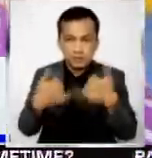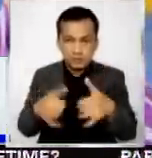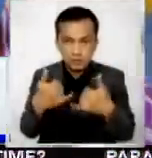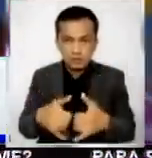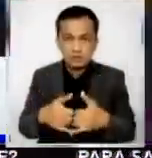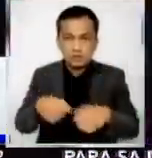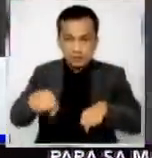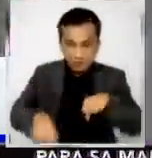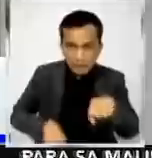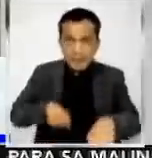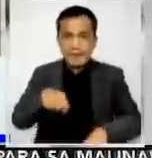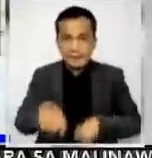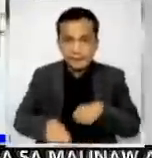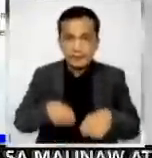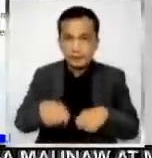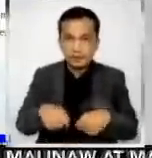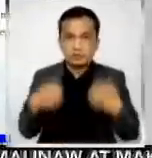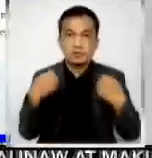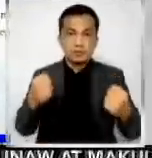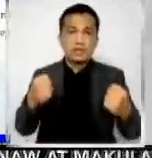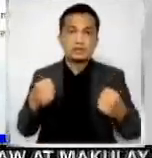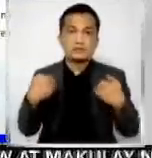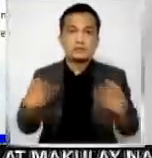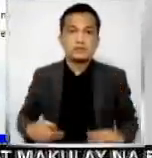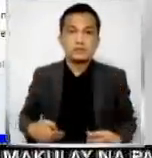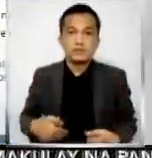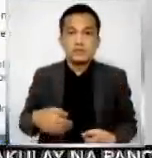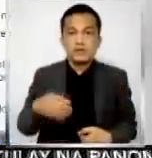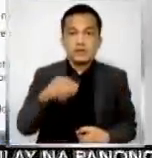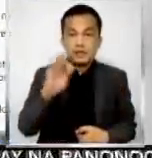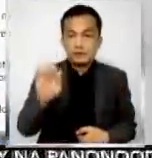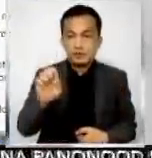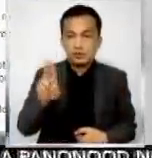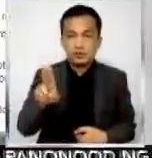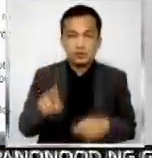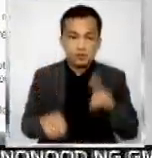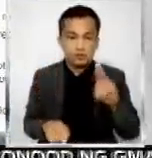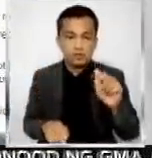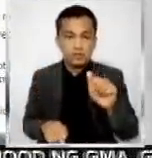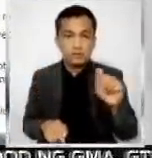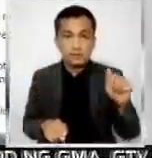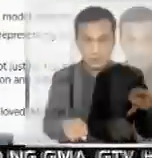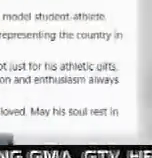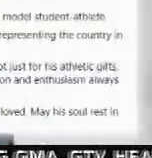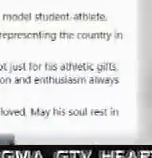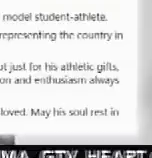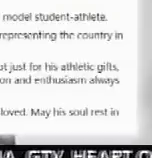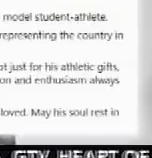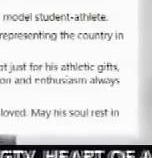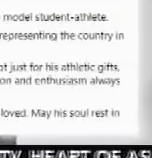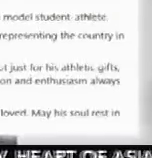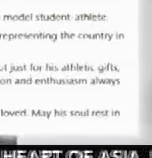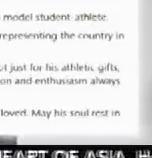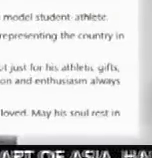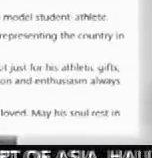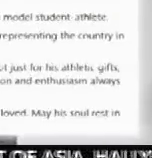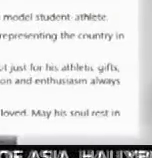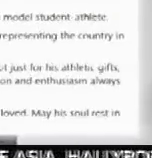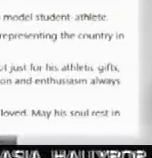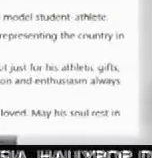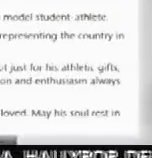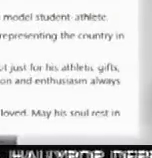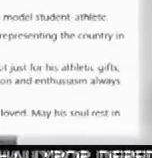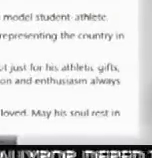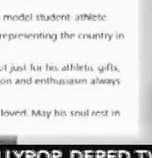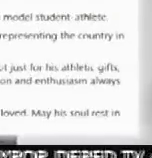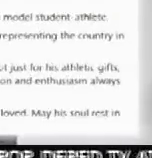po. Ang FEU at UAAP naglabas na rin ng kanilang pahayag tungkol sa maagang pagpanaw ni Keith na anilay may malaki sanang